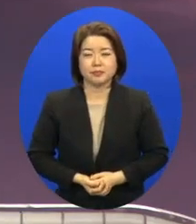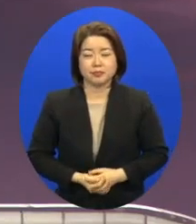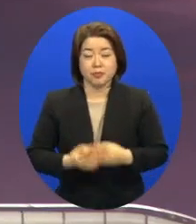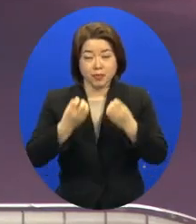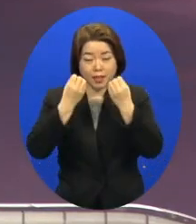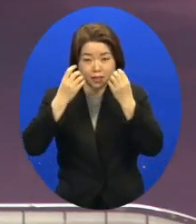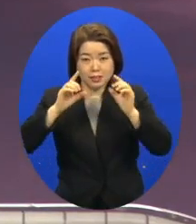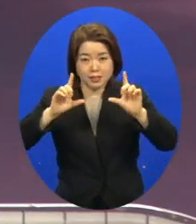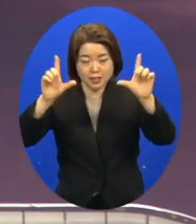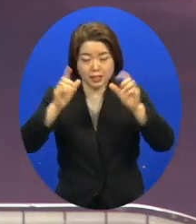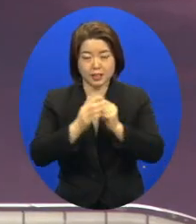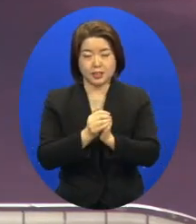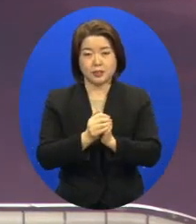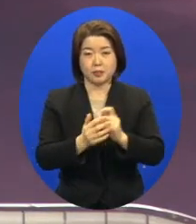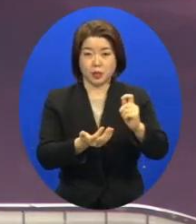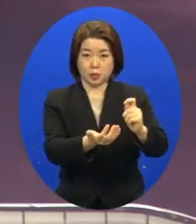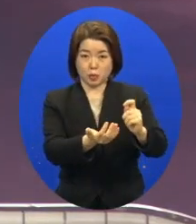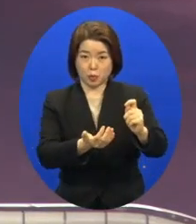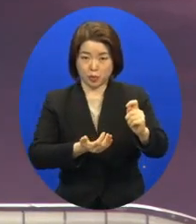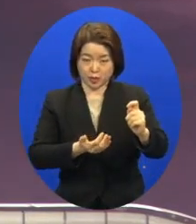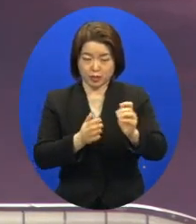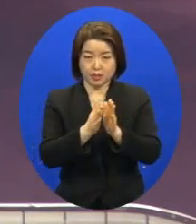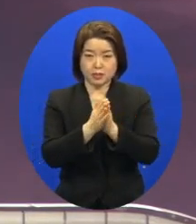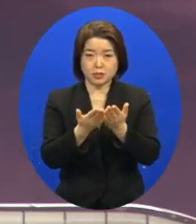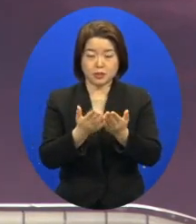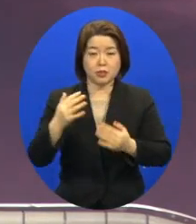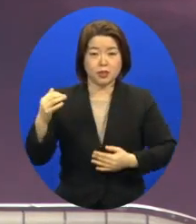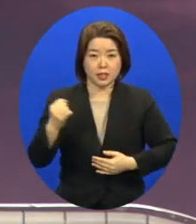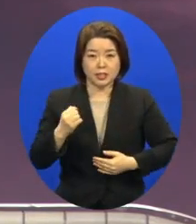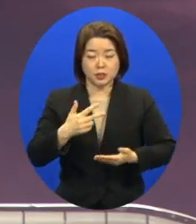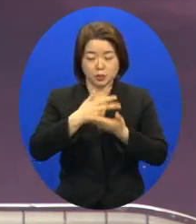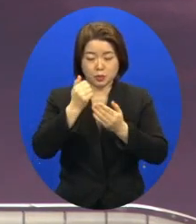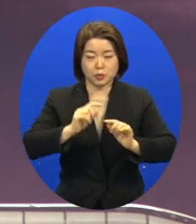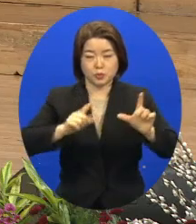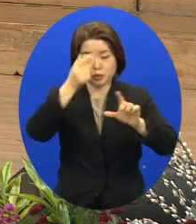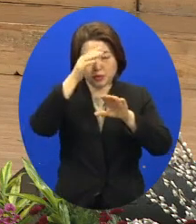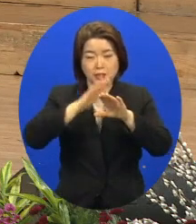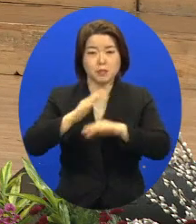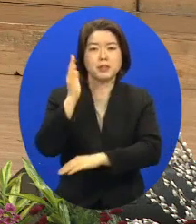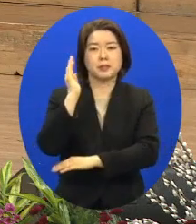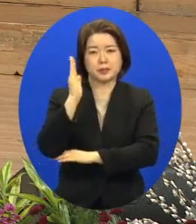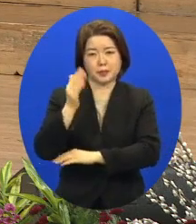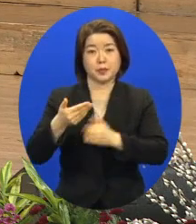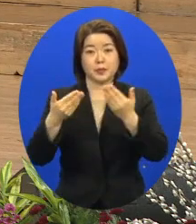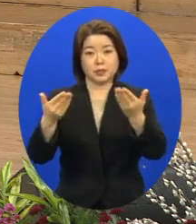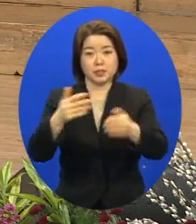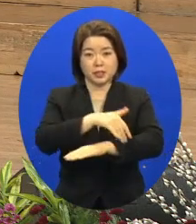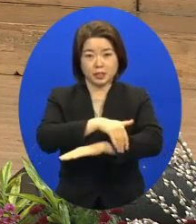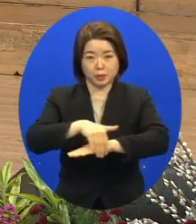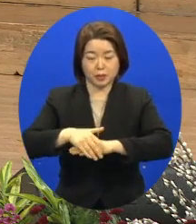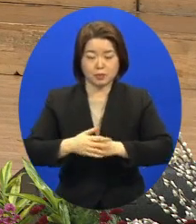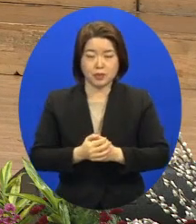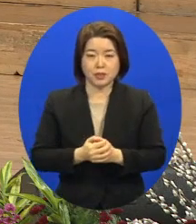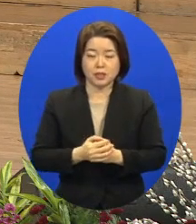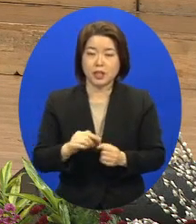새해에는 고린도전서로 주일 예배 말씀을 나누려고 합니다. 이유는